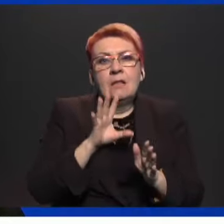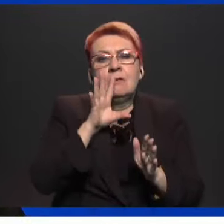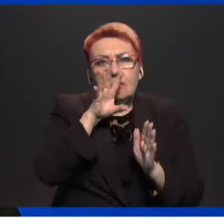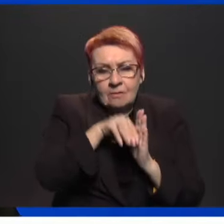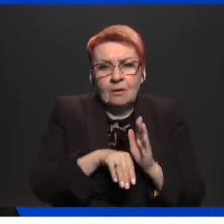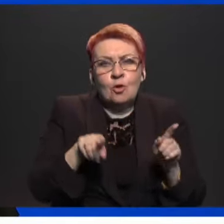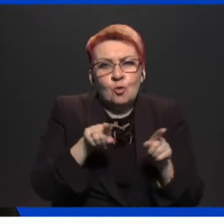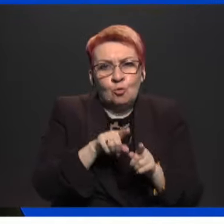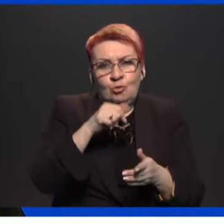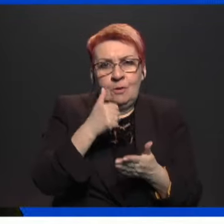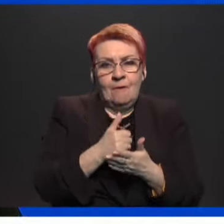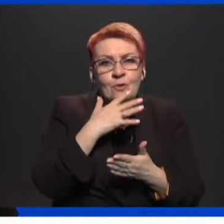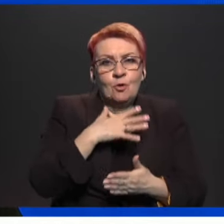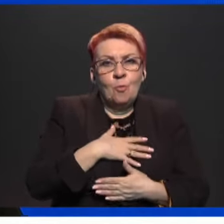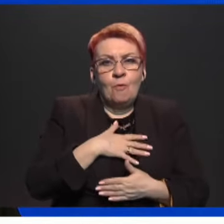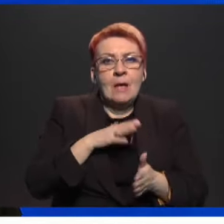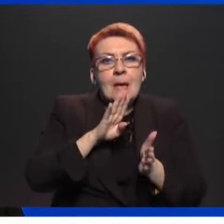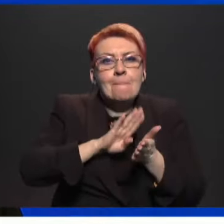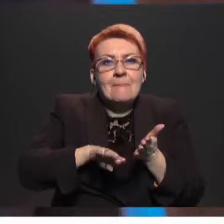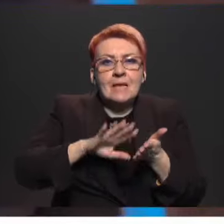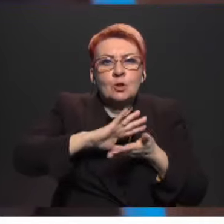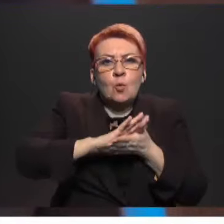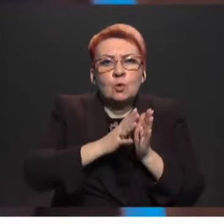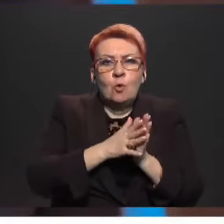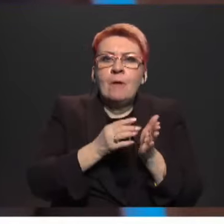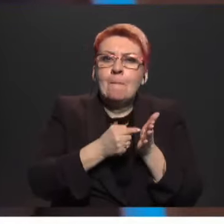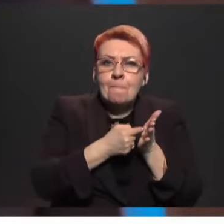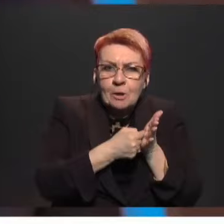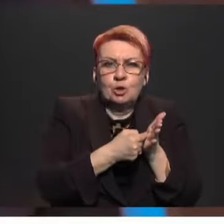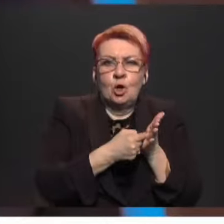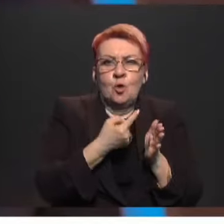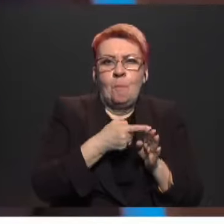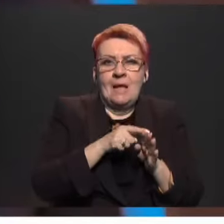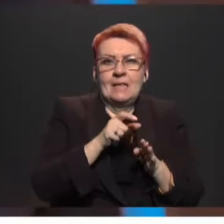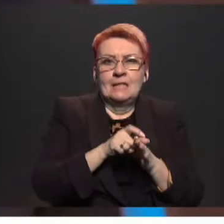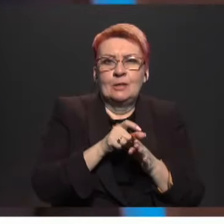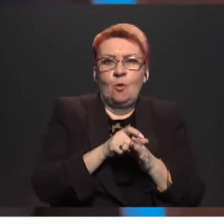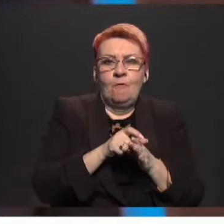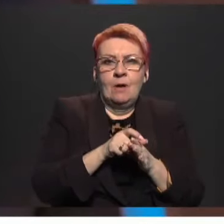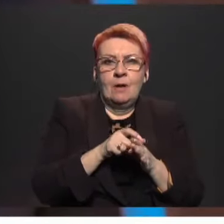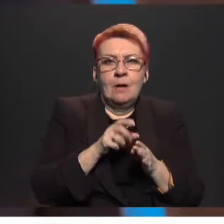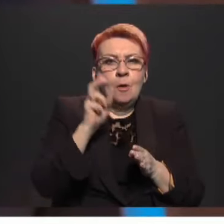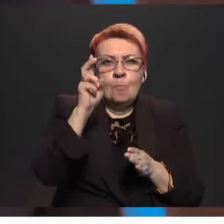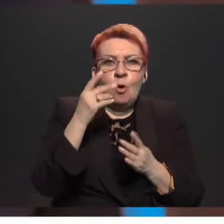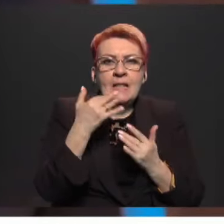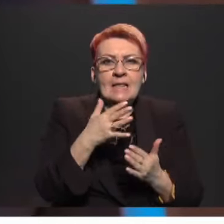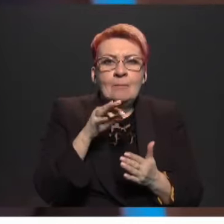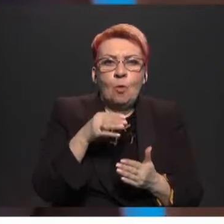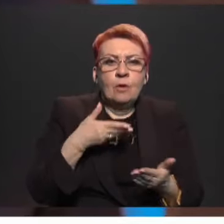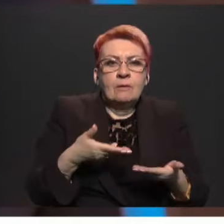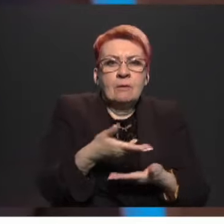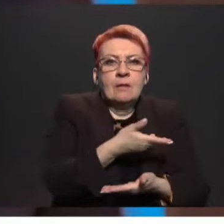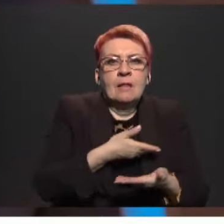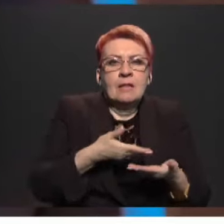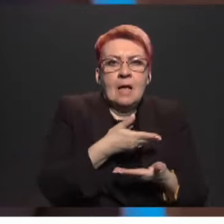Безусловная любовь без условий, подчеркнем, да, это слово действительно, что Бог не требует от нас каких-то параметров